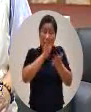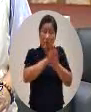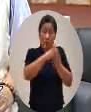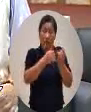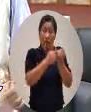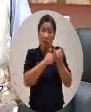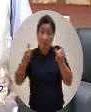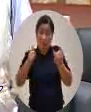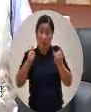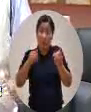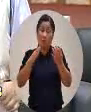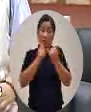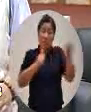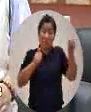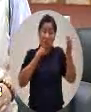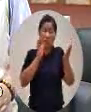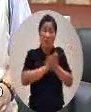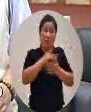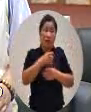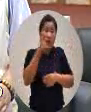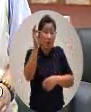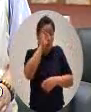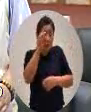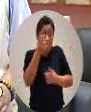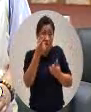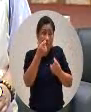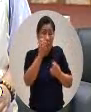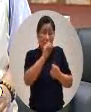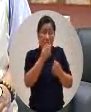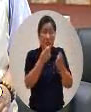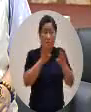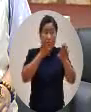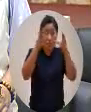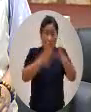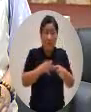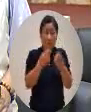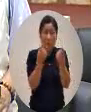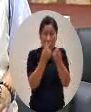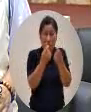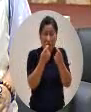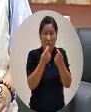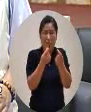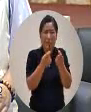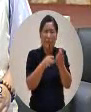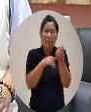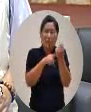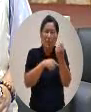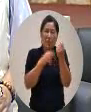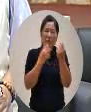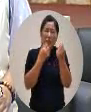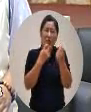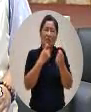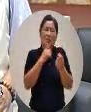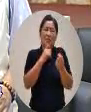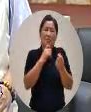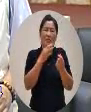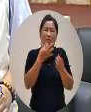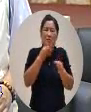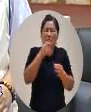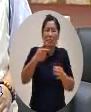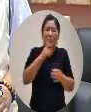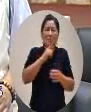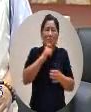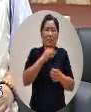開到一些比較類似不要說怎麼說不要說低資怎麼說粗秀